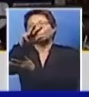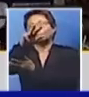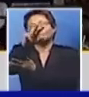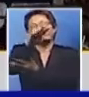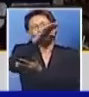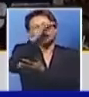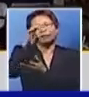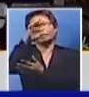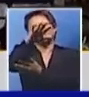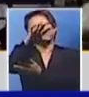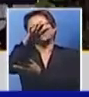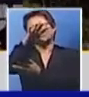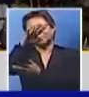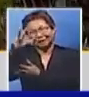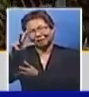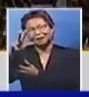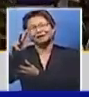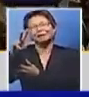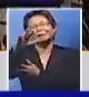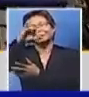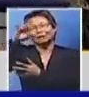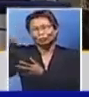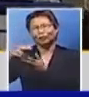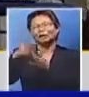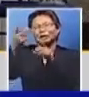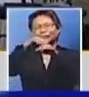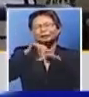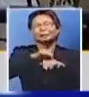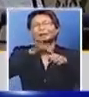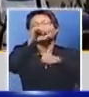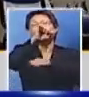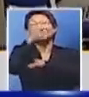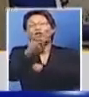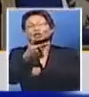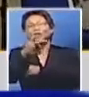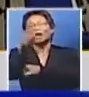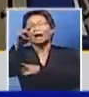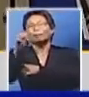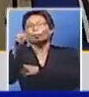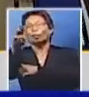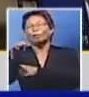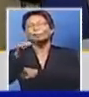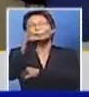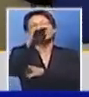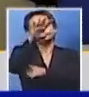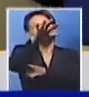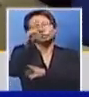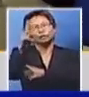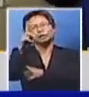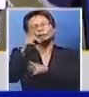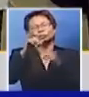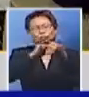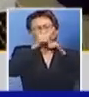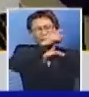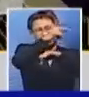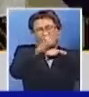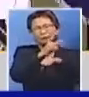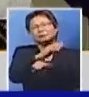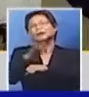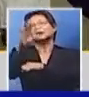RM443,000 kepada 56 ahli gabungan MOM iaitu 35 persatuan sukan kebangsaan dan 21 ahli